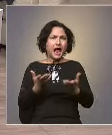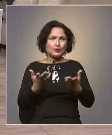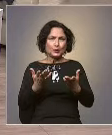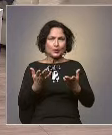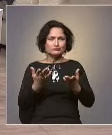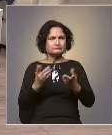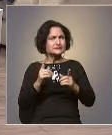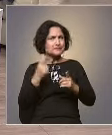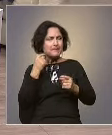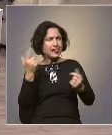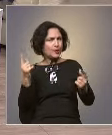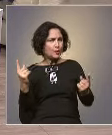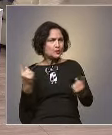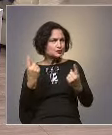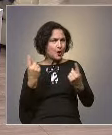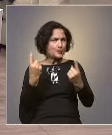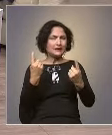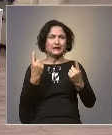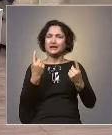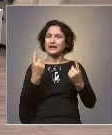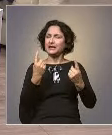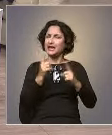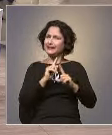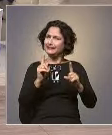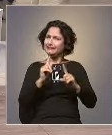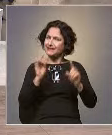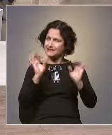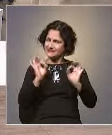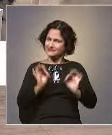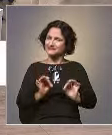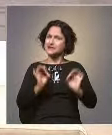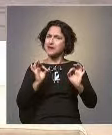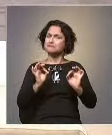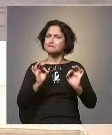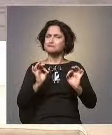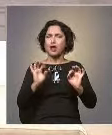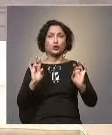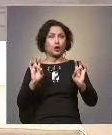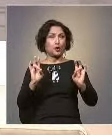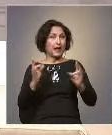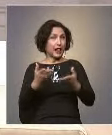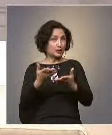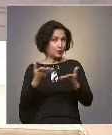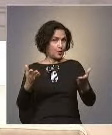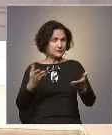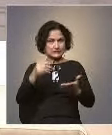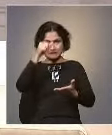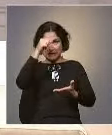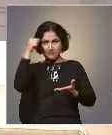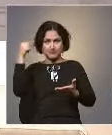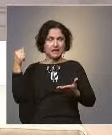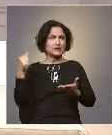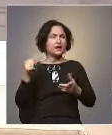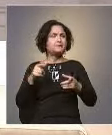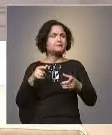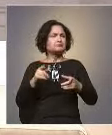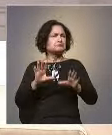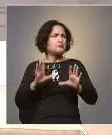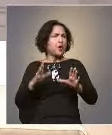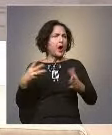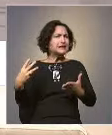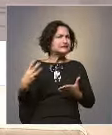някакси странни, когато нещо така не е съвсем нормално има в съдбата и в живота им, то като че ли изглежда по